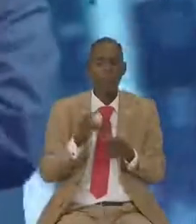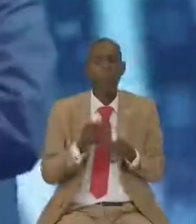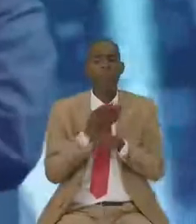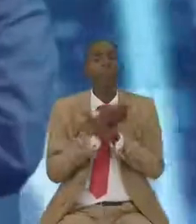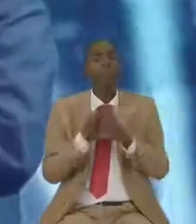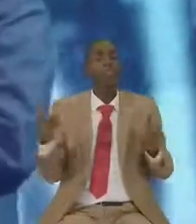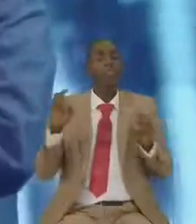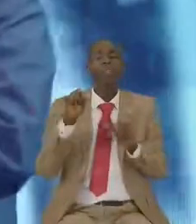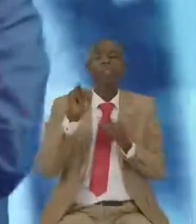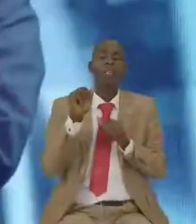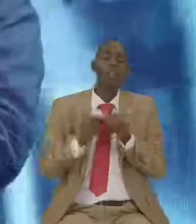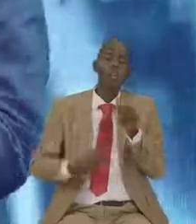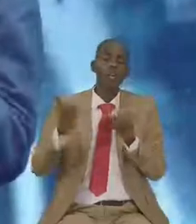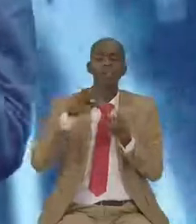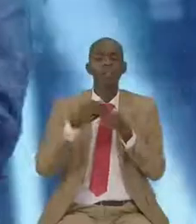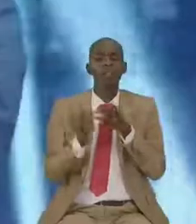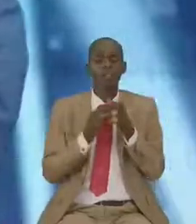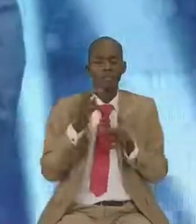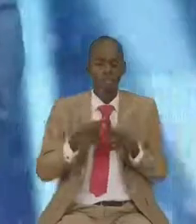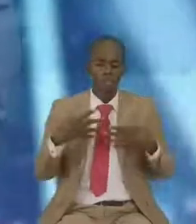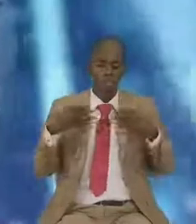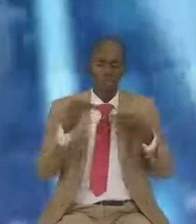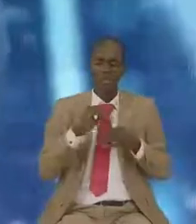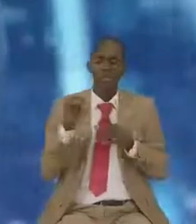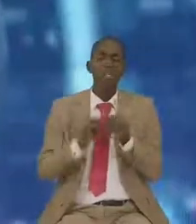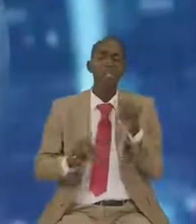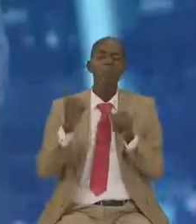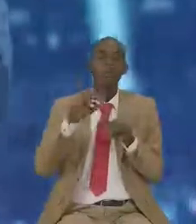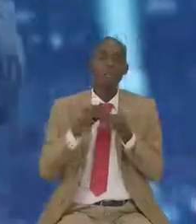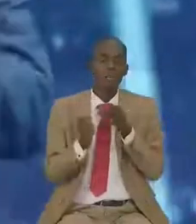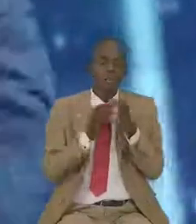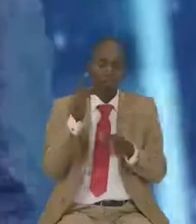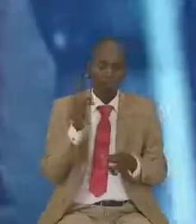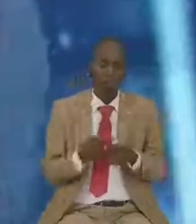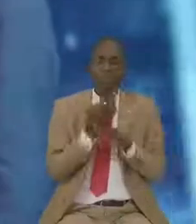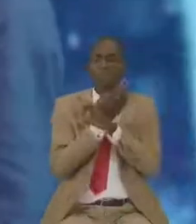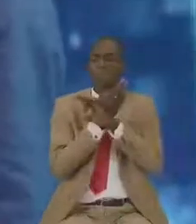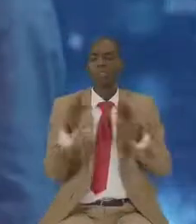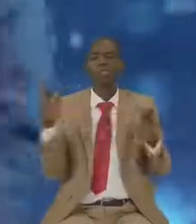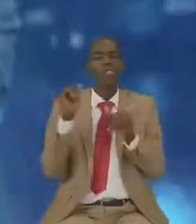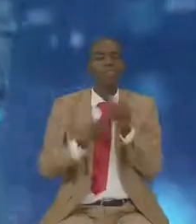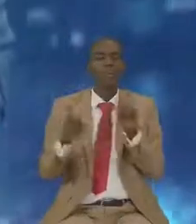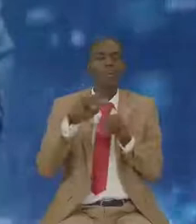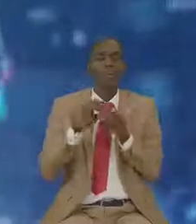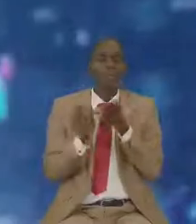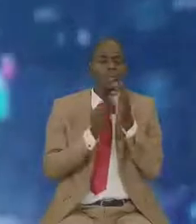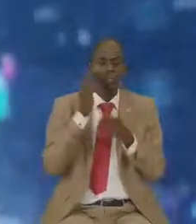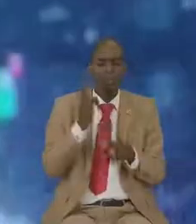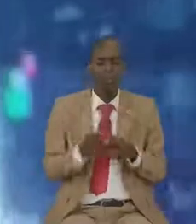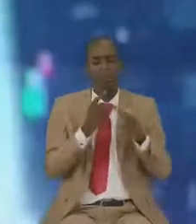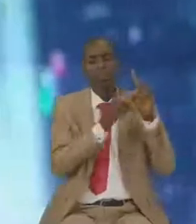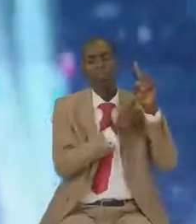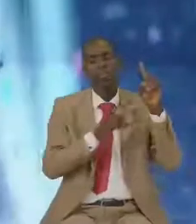Des miracles partout, des délivrances partout, des guérisons partout,